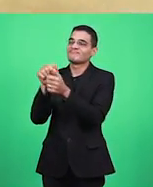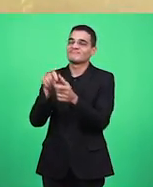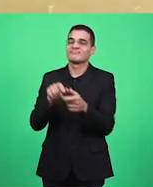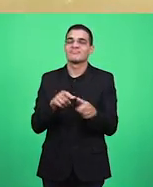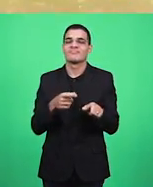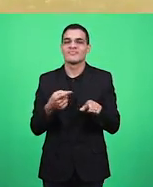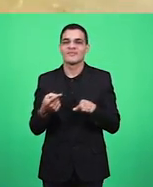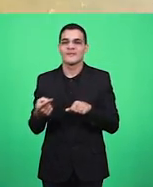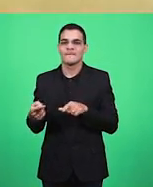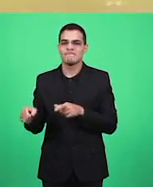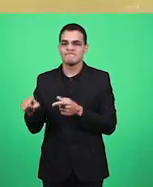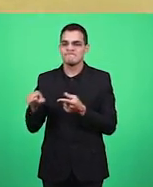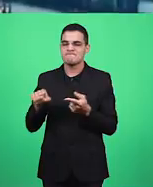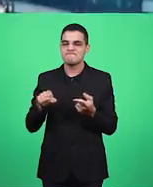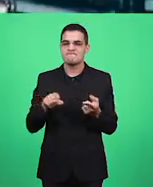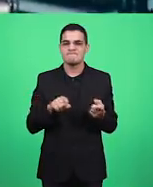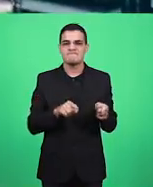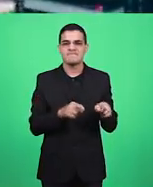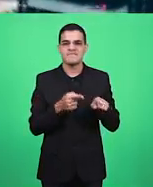одиночестве.